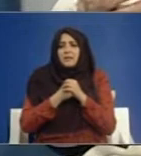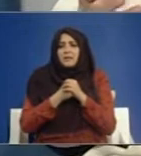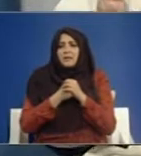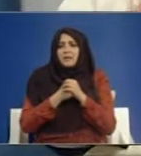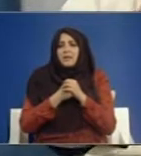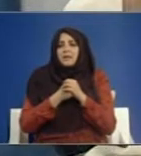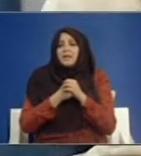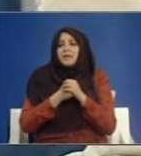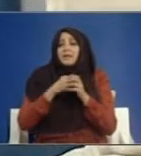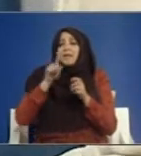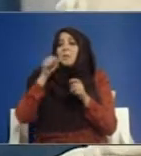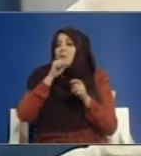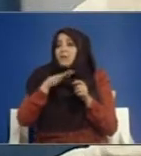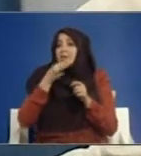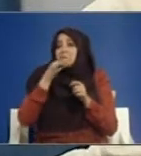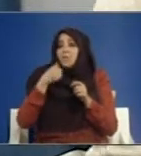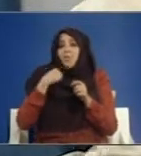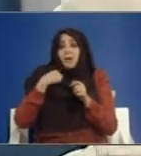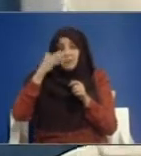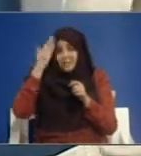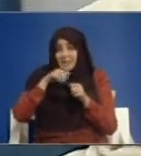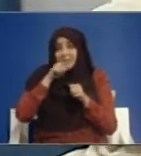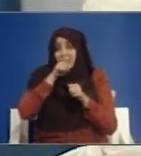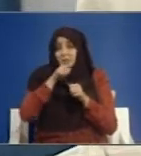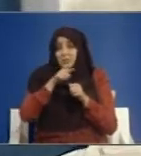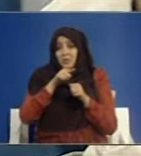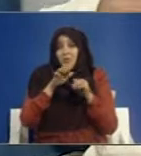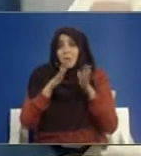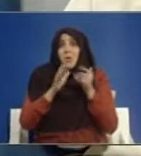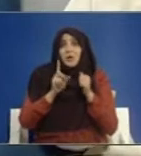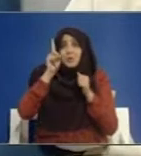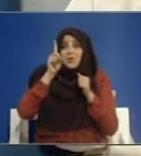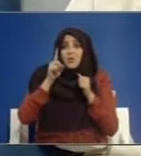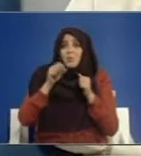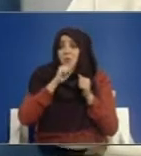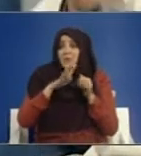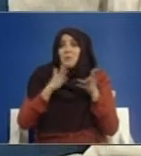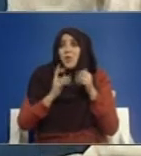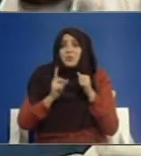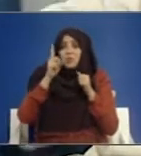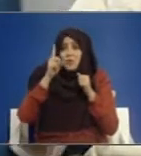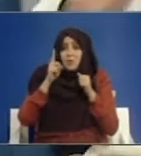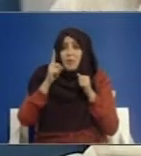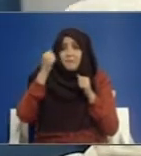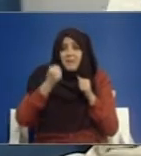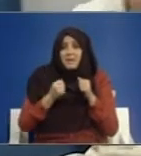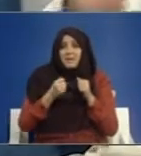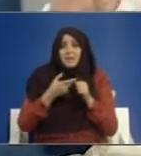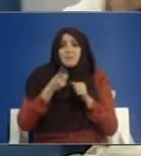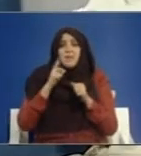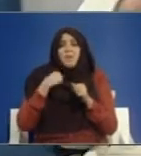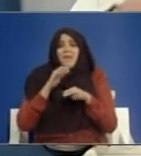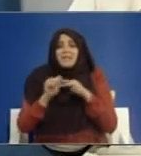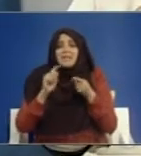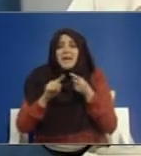قال؟ قال ألا وإني أعرفهم بالله وأخشاهم له وأتقاهم لله تعالى، ولكني أفعل كذا وكذا وأفعل